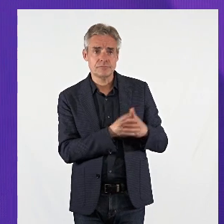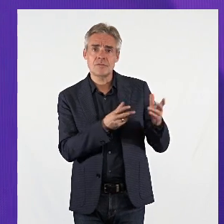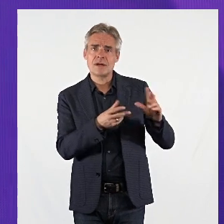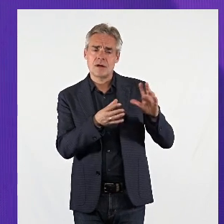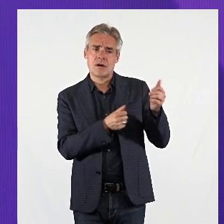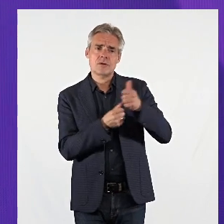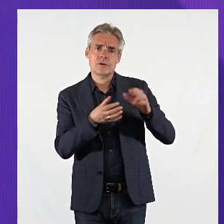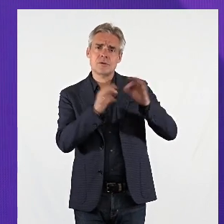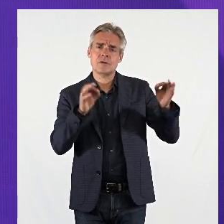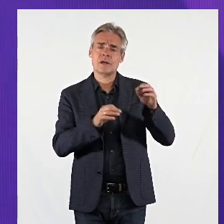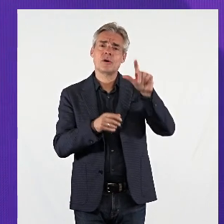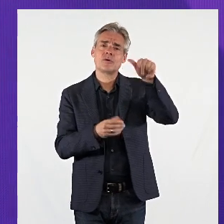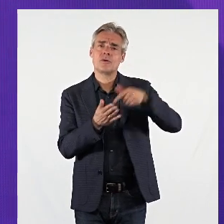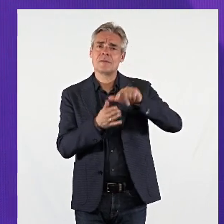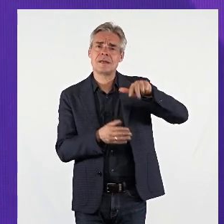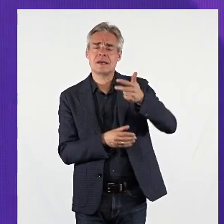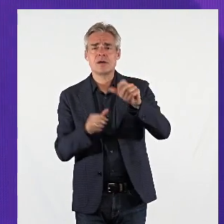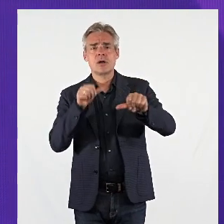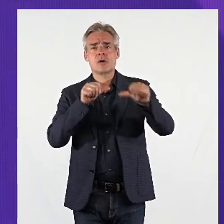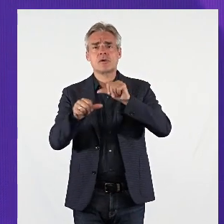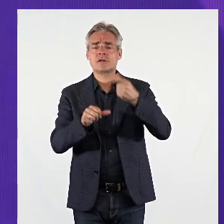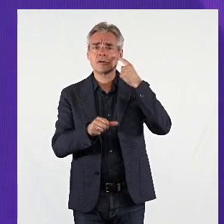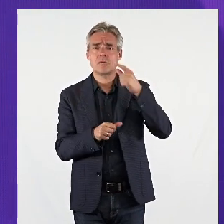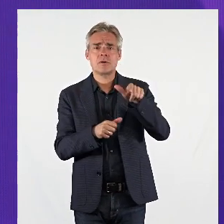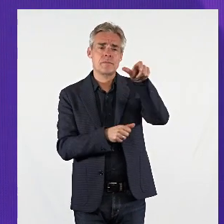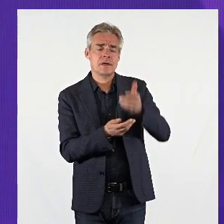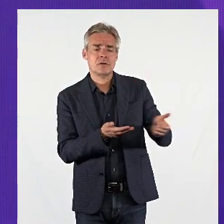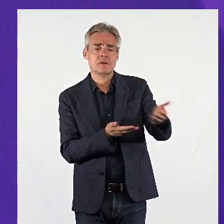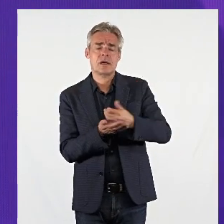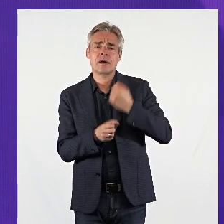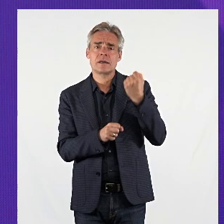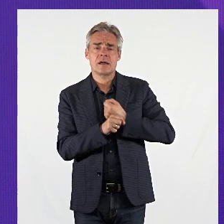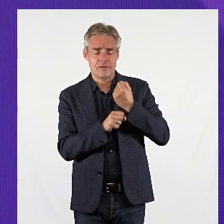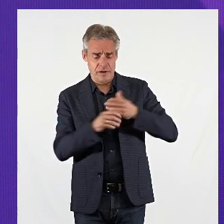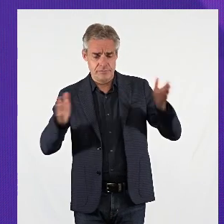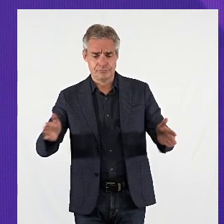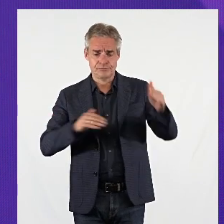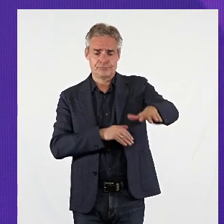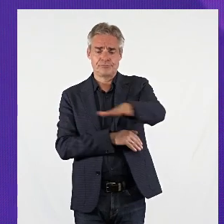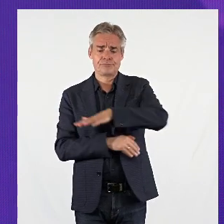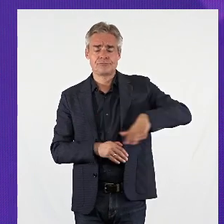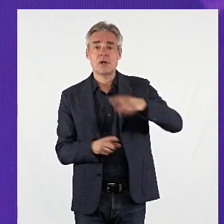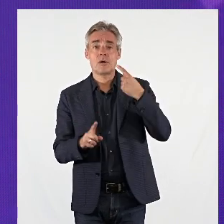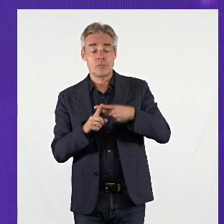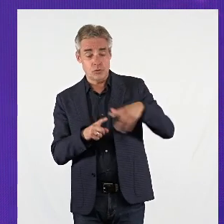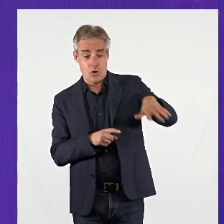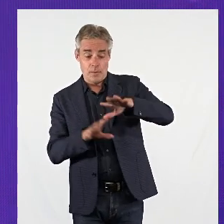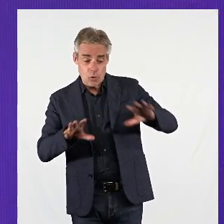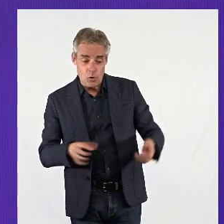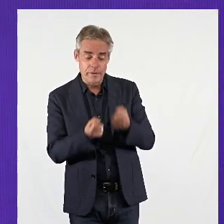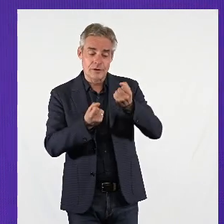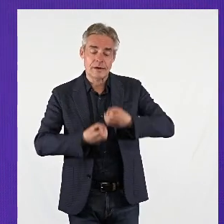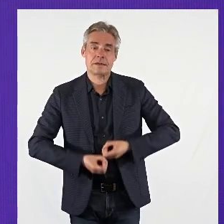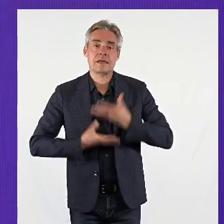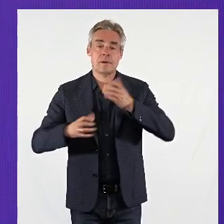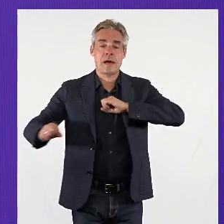dès 2013, les conditions dans lesquelles les salariés exercent leur travail et leur capacité à s'exprimer et à agir